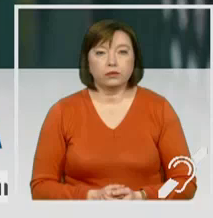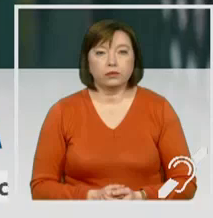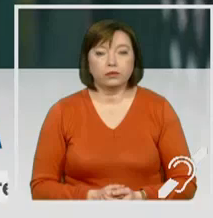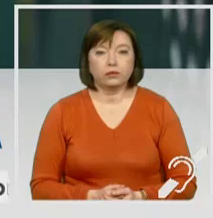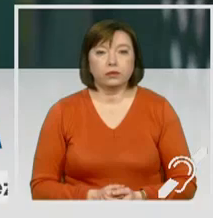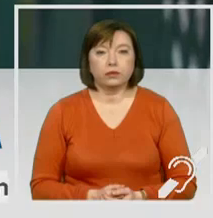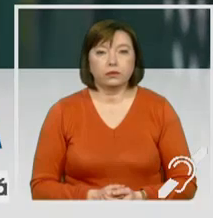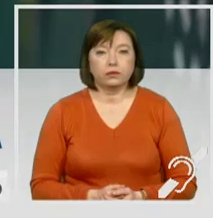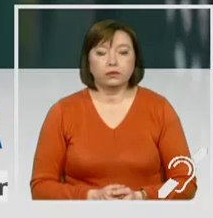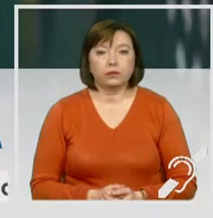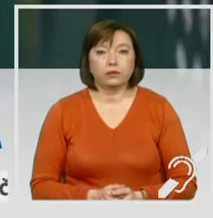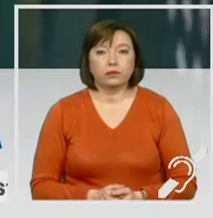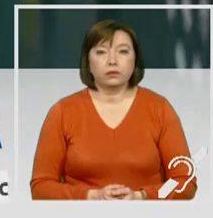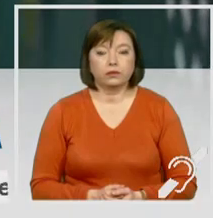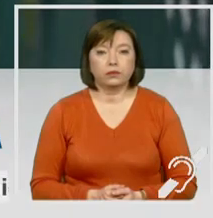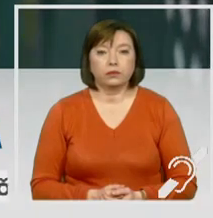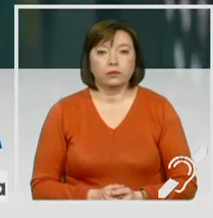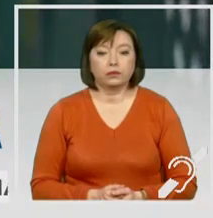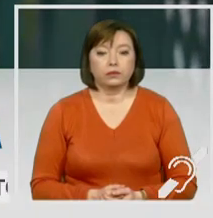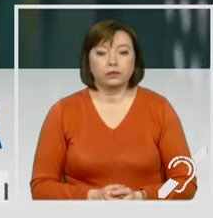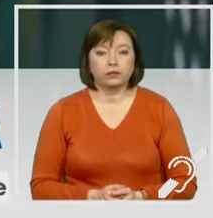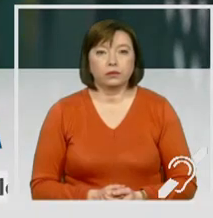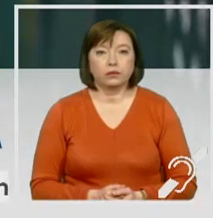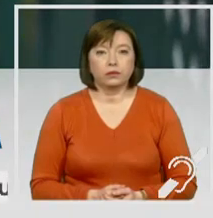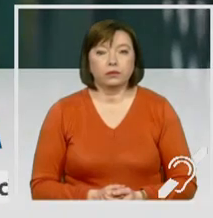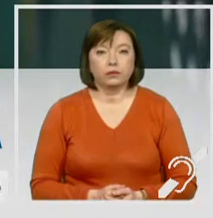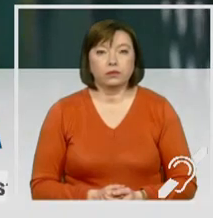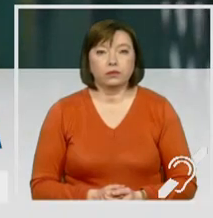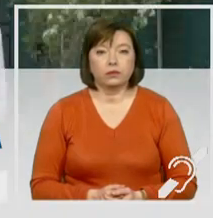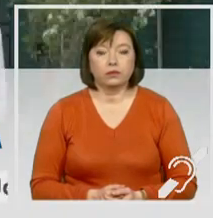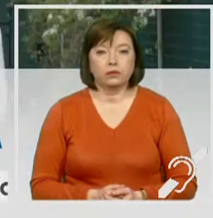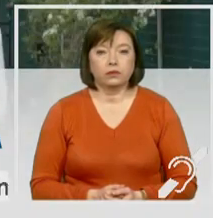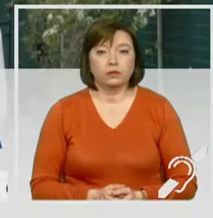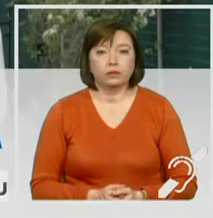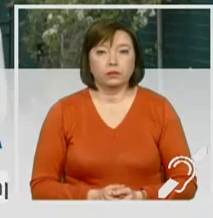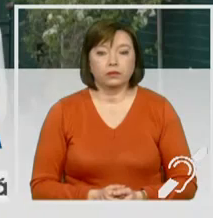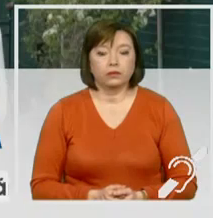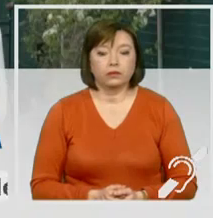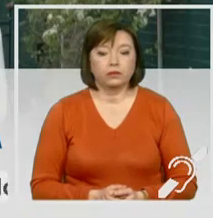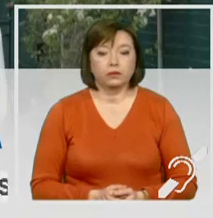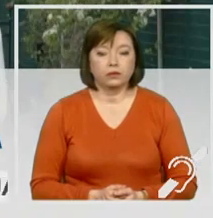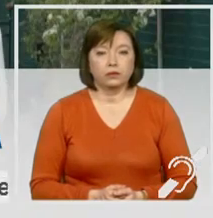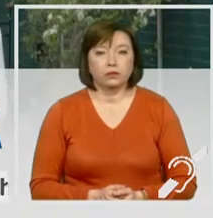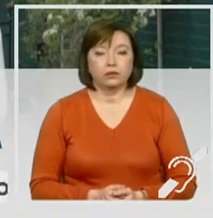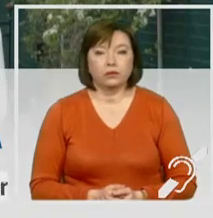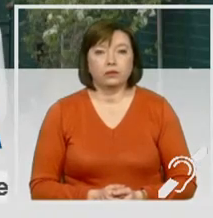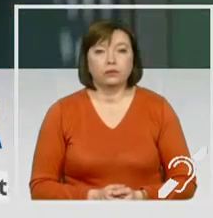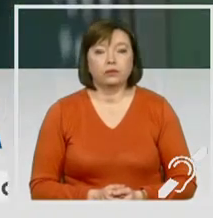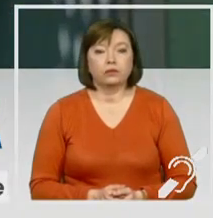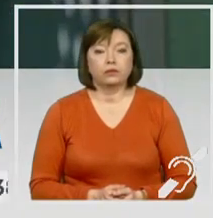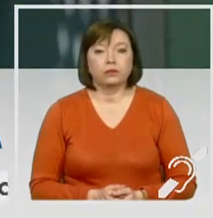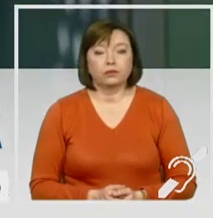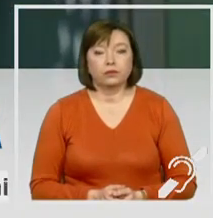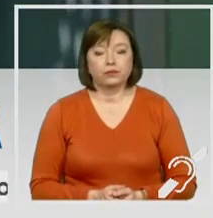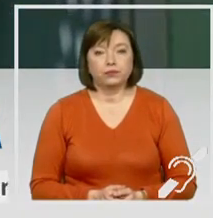invaso il piano meno 8, almeno 50 cm d'acqua. La speranza dei soccorritori è sempre quella di trovare persone in